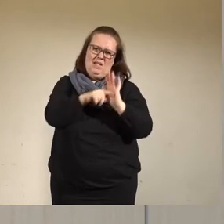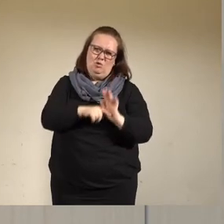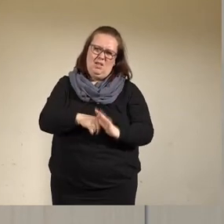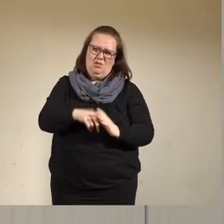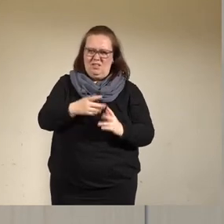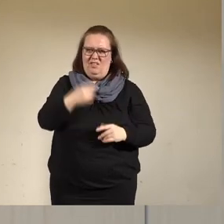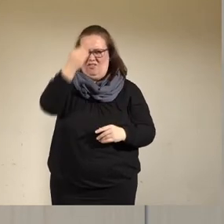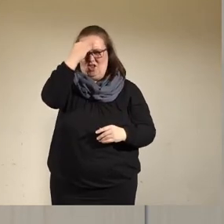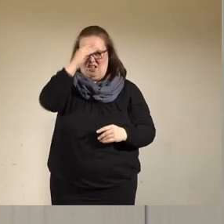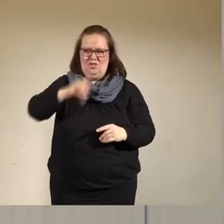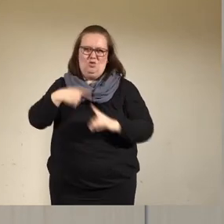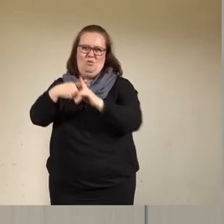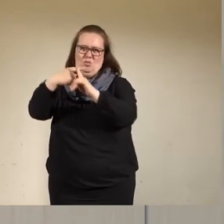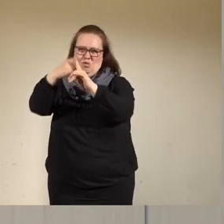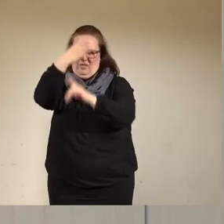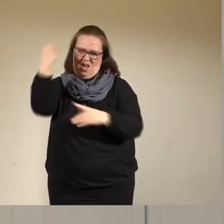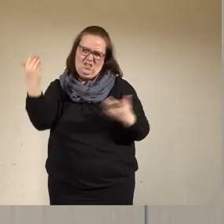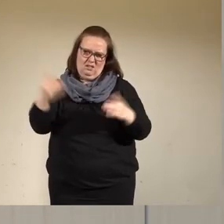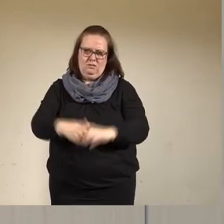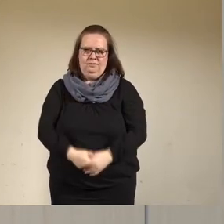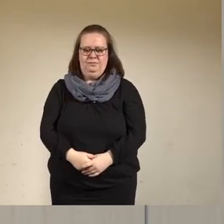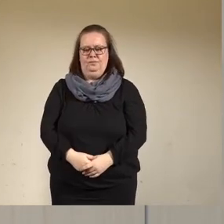zu beachten und die Zahlen mit einem Plus vergisst.